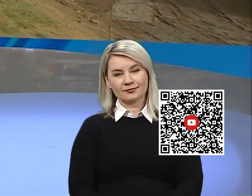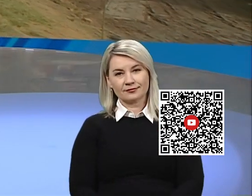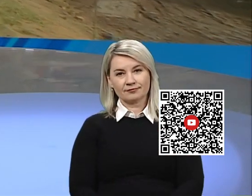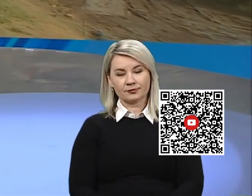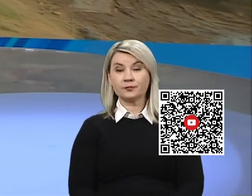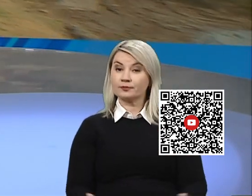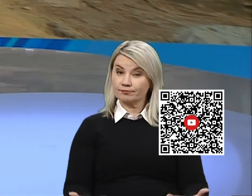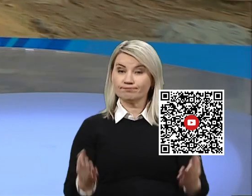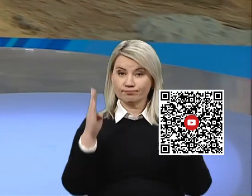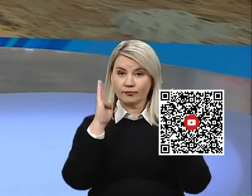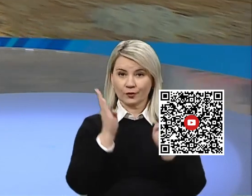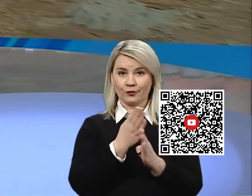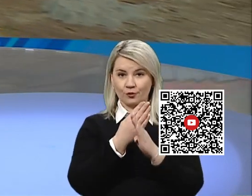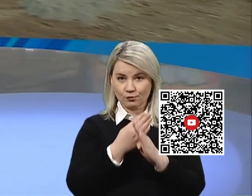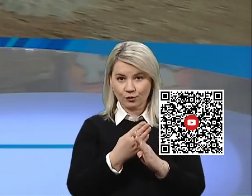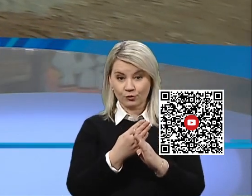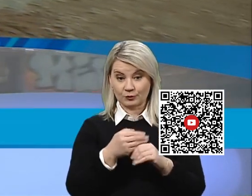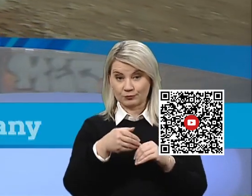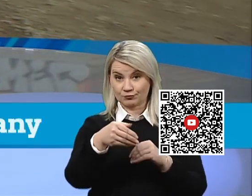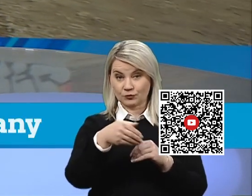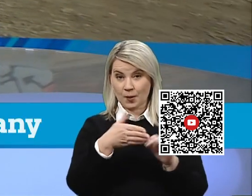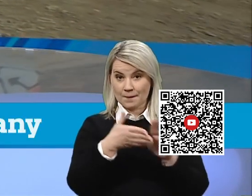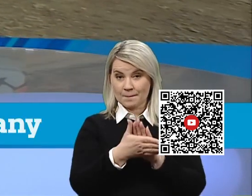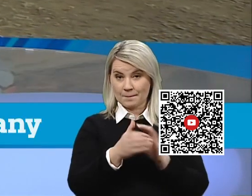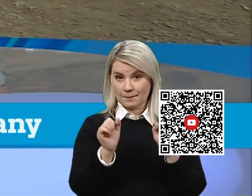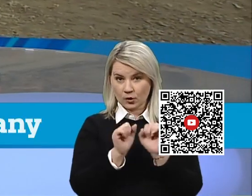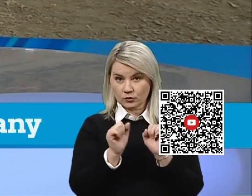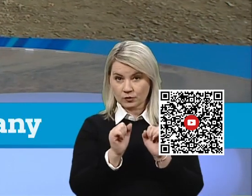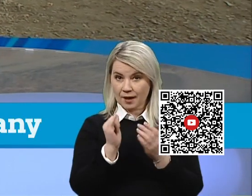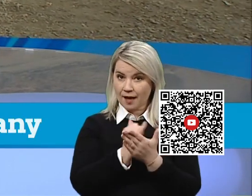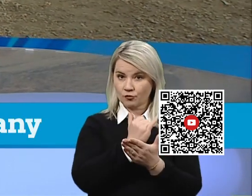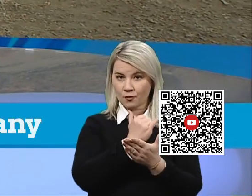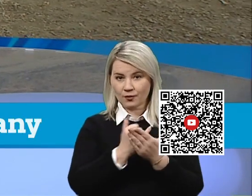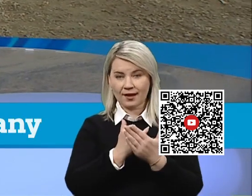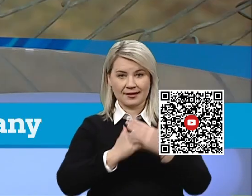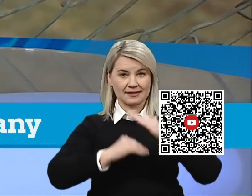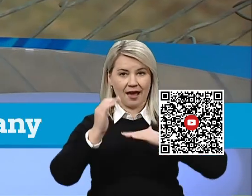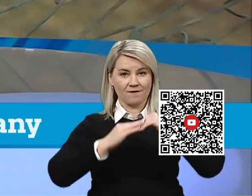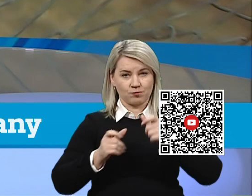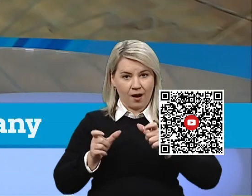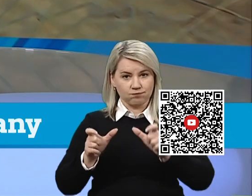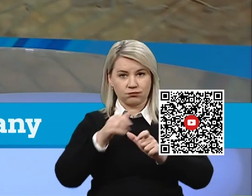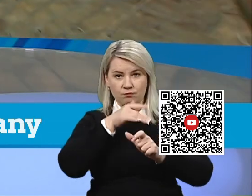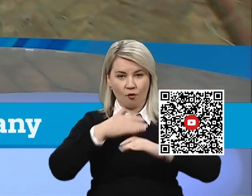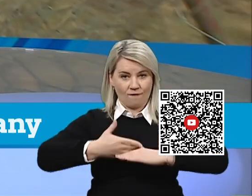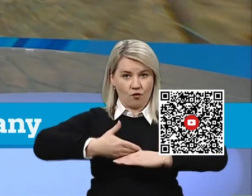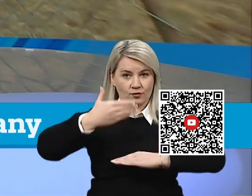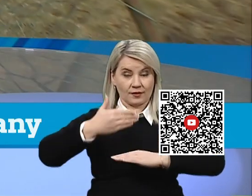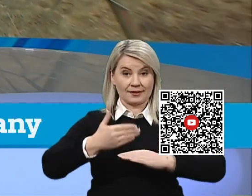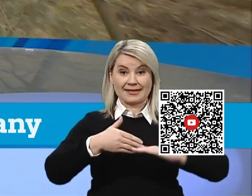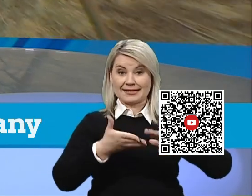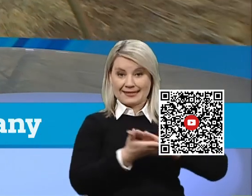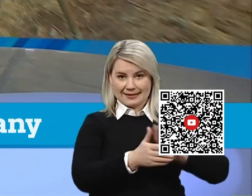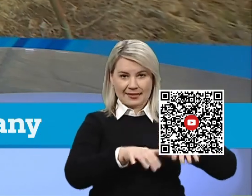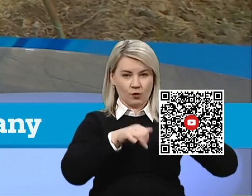které umožní už na podzim pokračování stavby protipovodňové ochrany jihu Olomouce. Zastupitelé dnes schválili